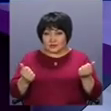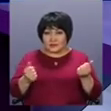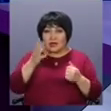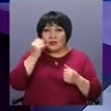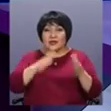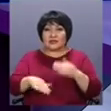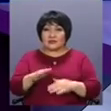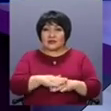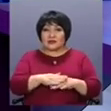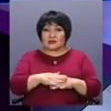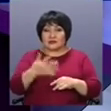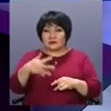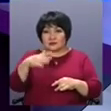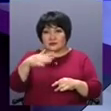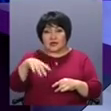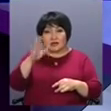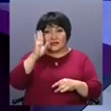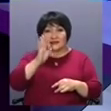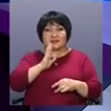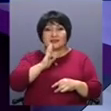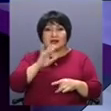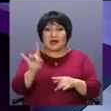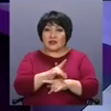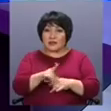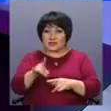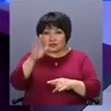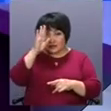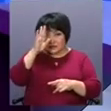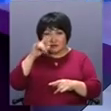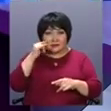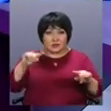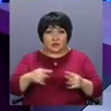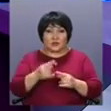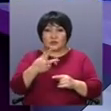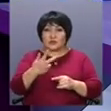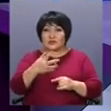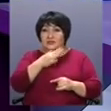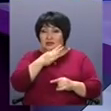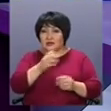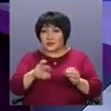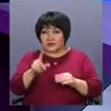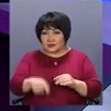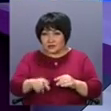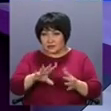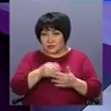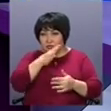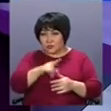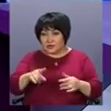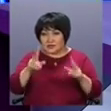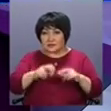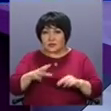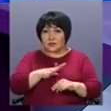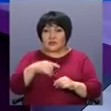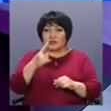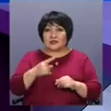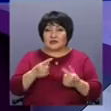Алматыда 50 қызды алдап кеткен жігіт ұсталды. Полицейлер 34 жастағы күдікті осыған дейін іздеуде болғанын айтады. Анықталғаны,